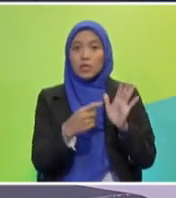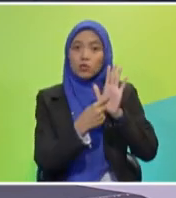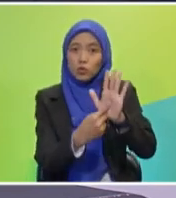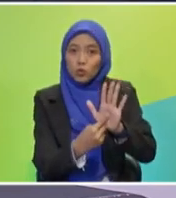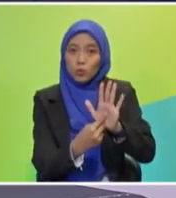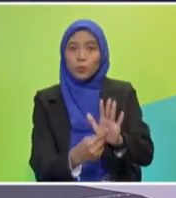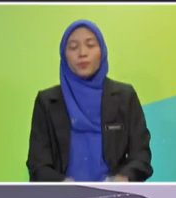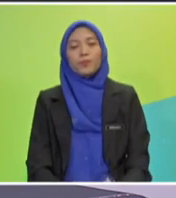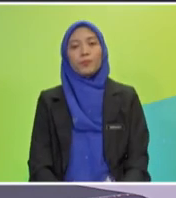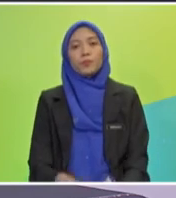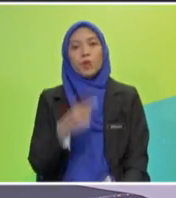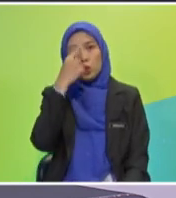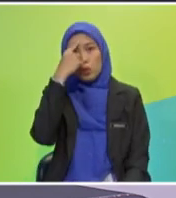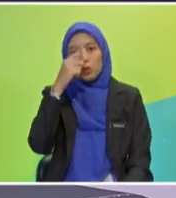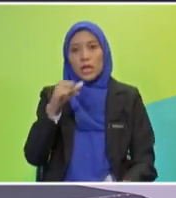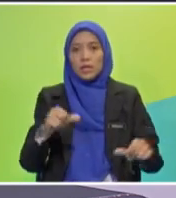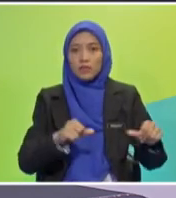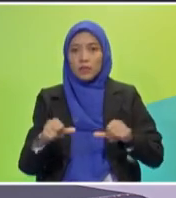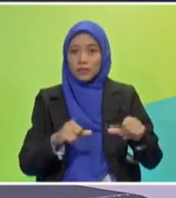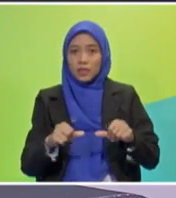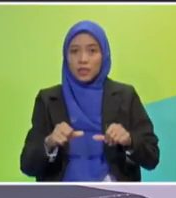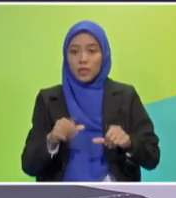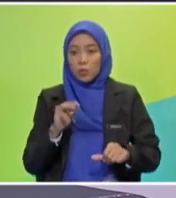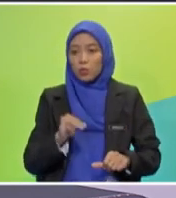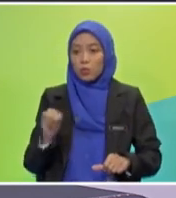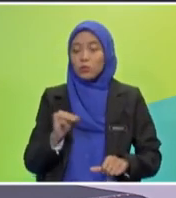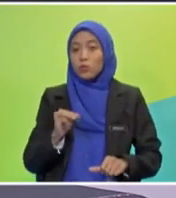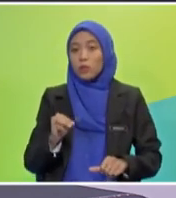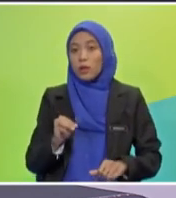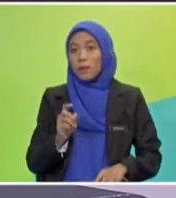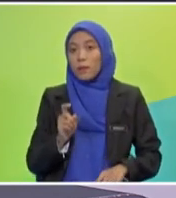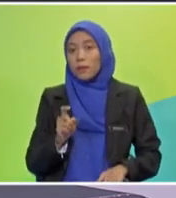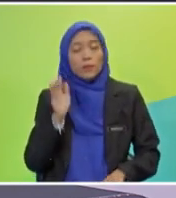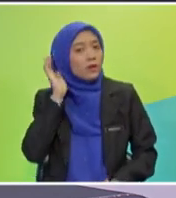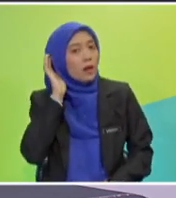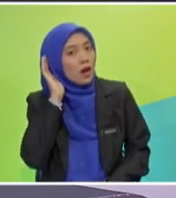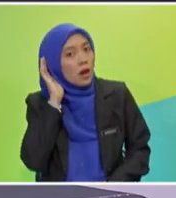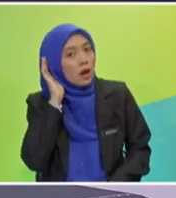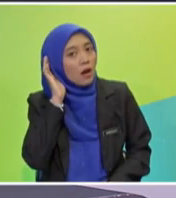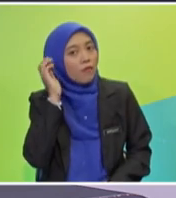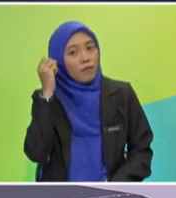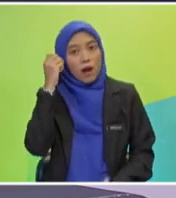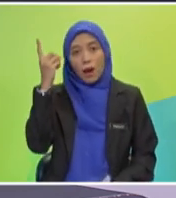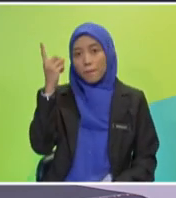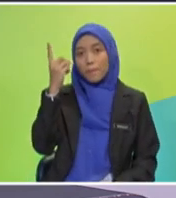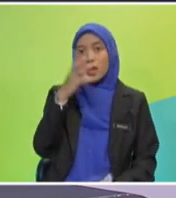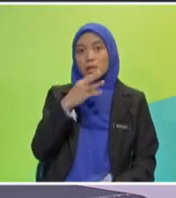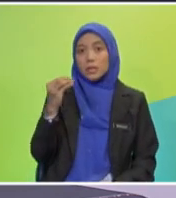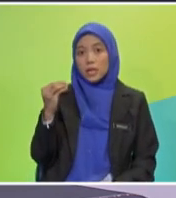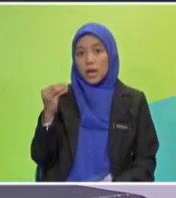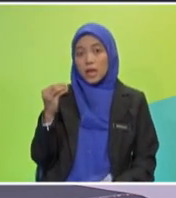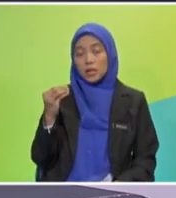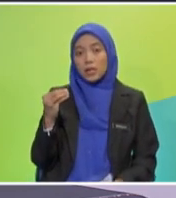seterusnya nanti, murid-murid perlu dengar, faham, kemudian barulah